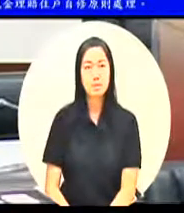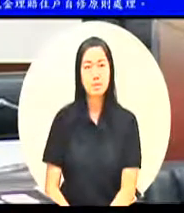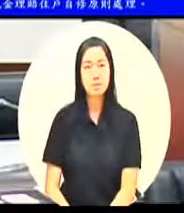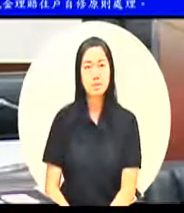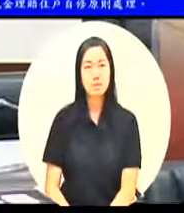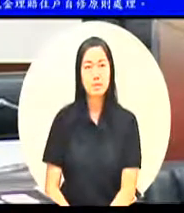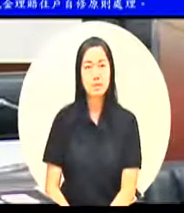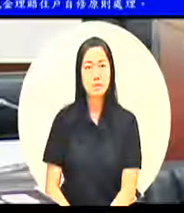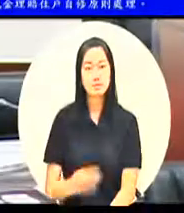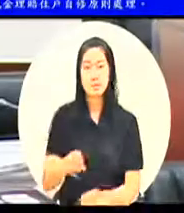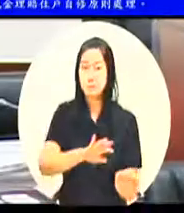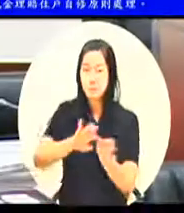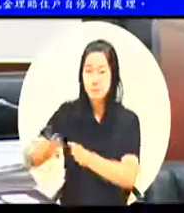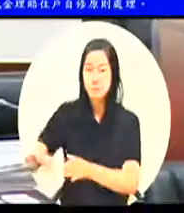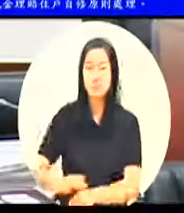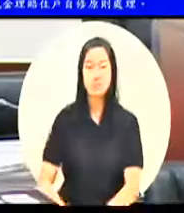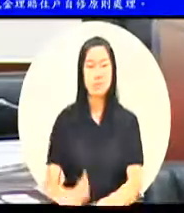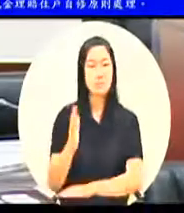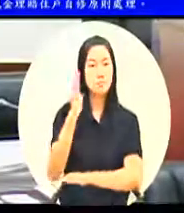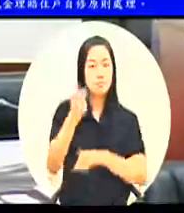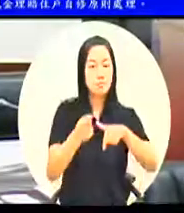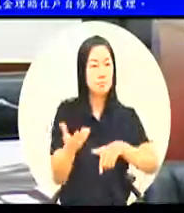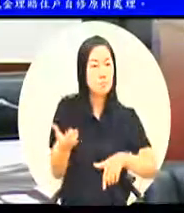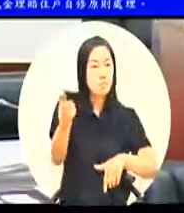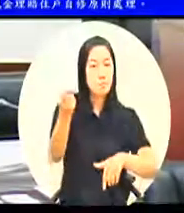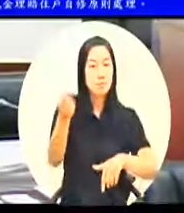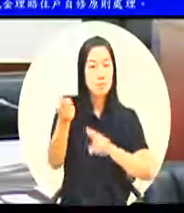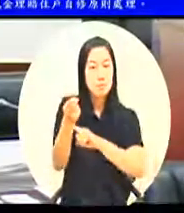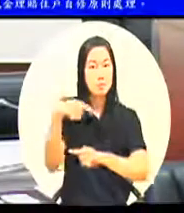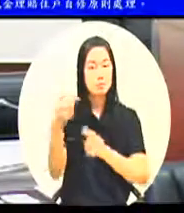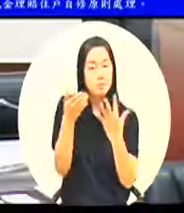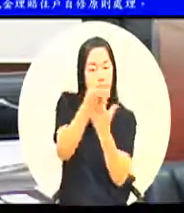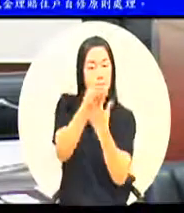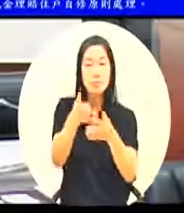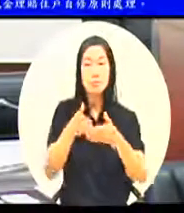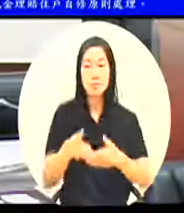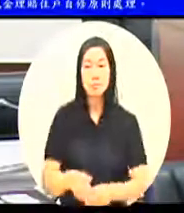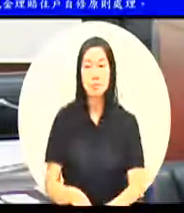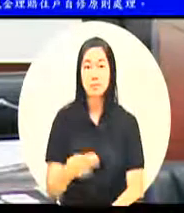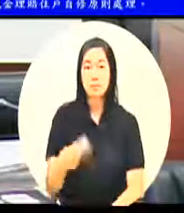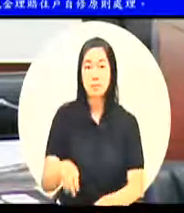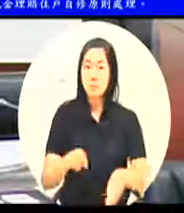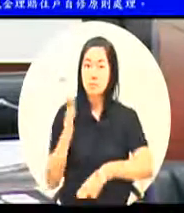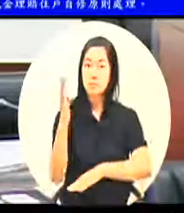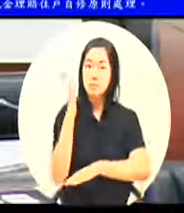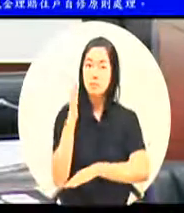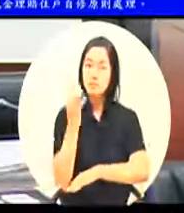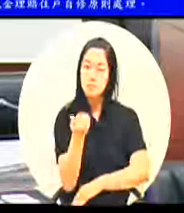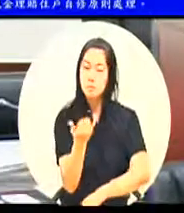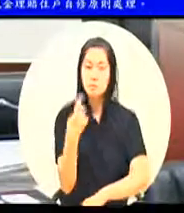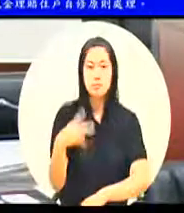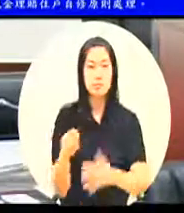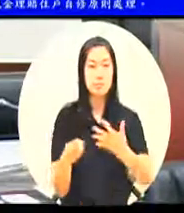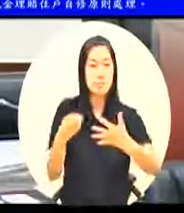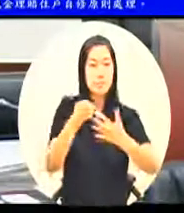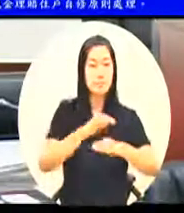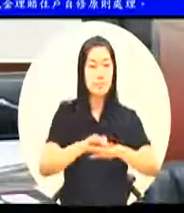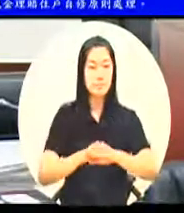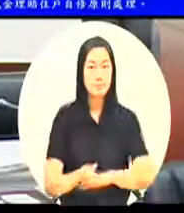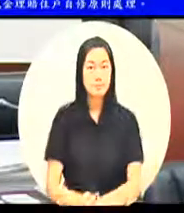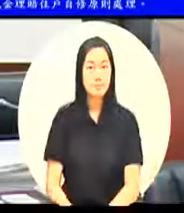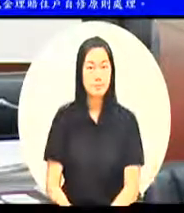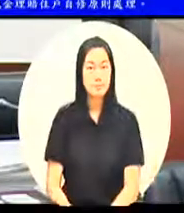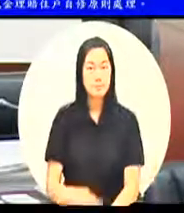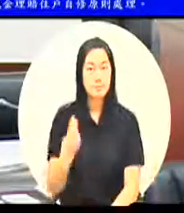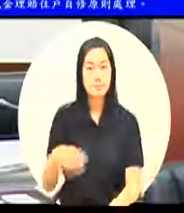再来。政府的公权，我觉得要进入，一定要介入，然后这个行政的效率才能够提升。啊，我等下给